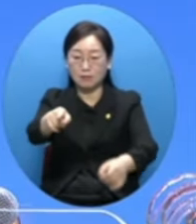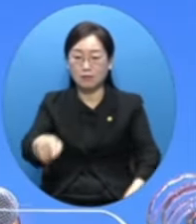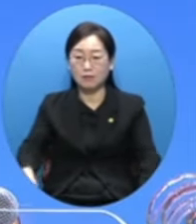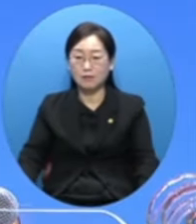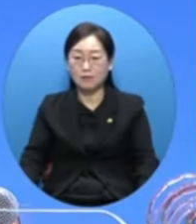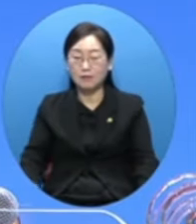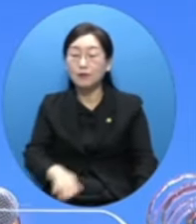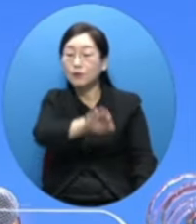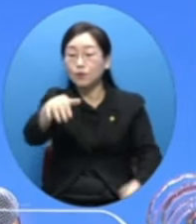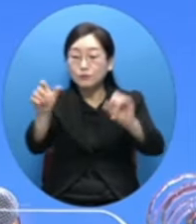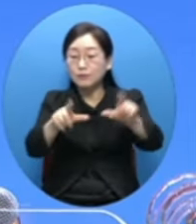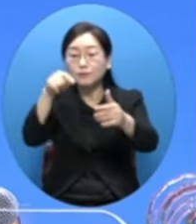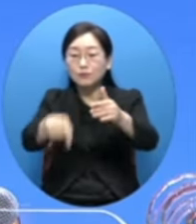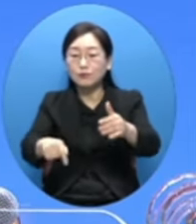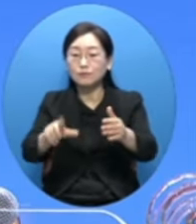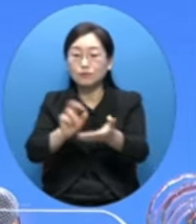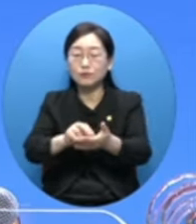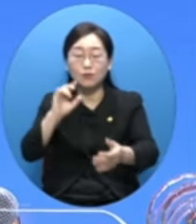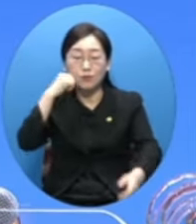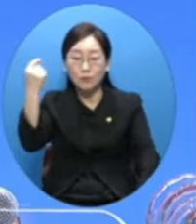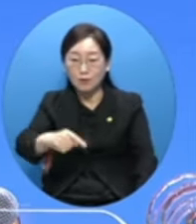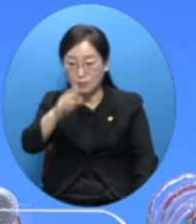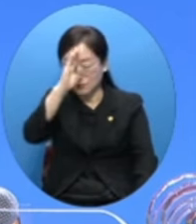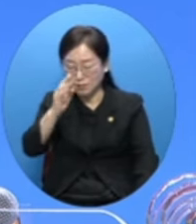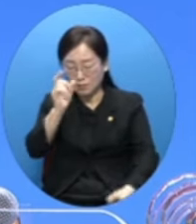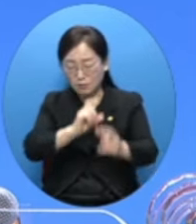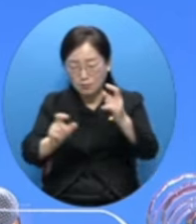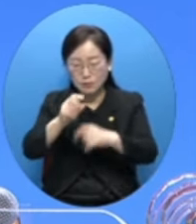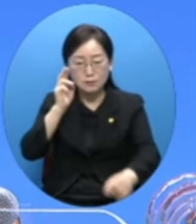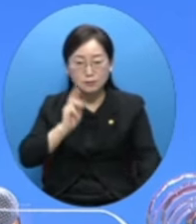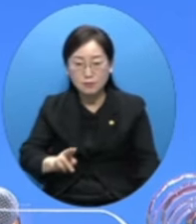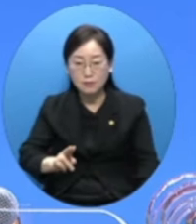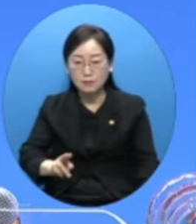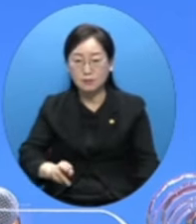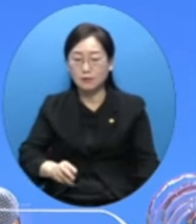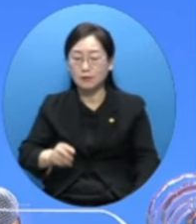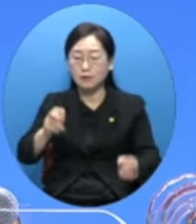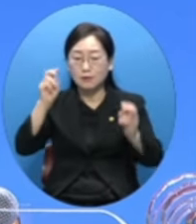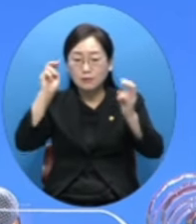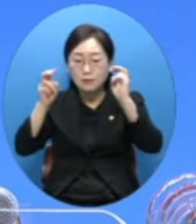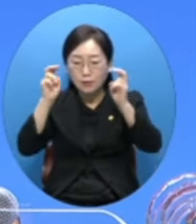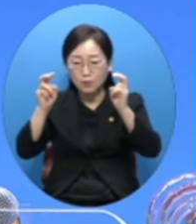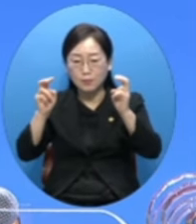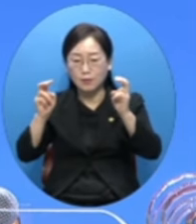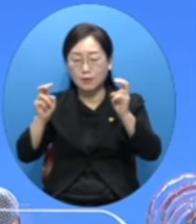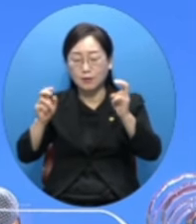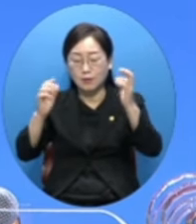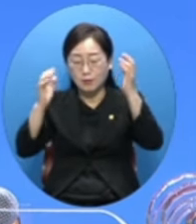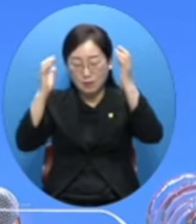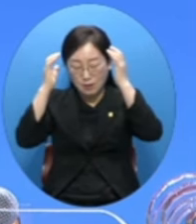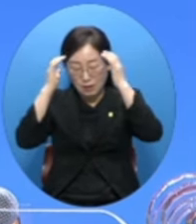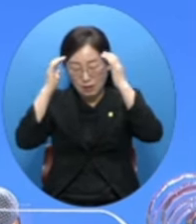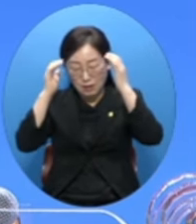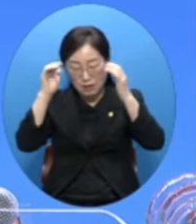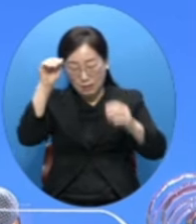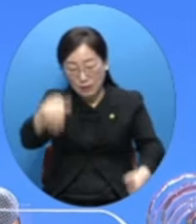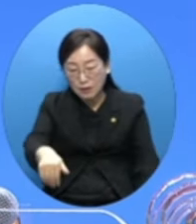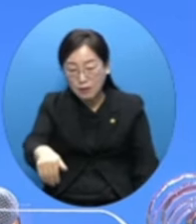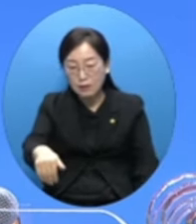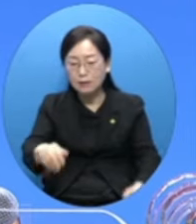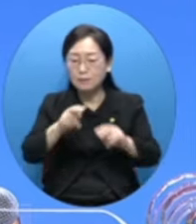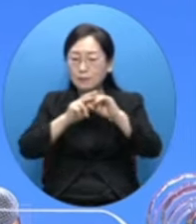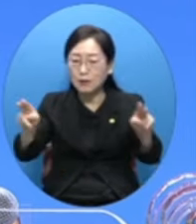어떤 문제가 더 오고 어려움이 다가오고 병이 더 깊어지고 사업은 곤두박질해서 바다 진경에